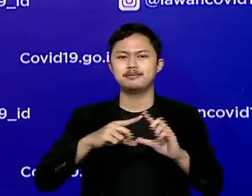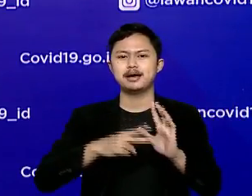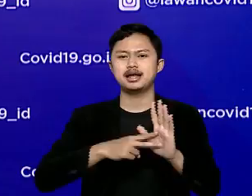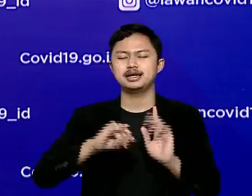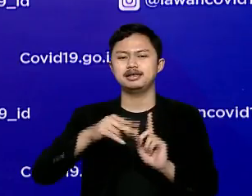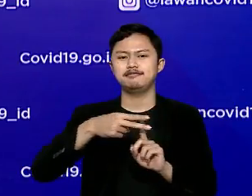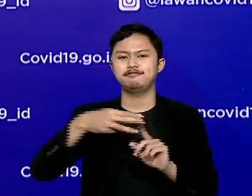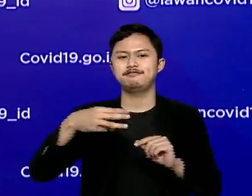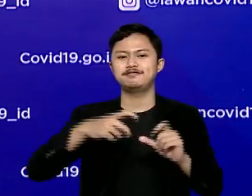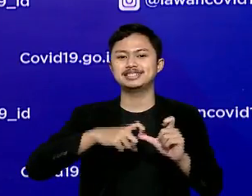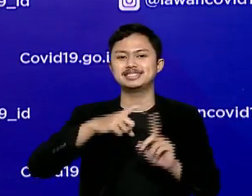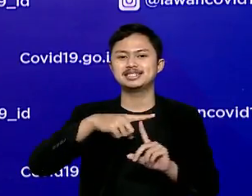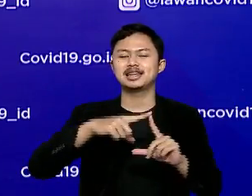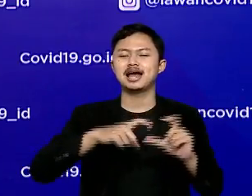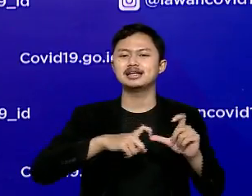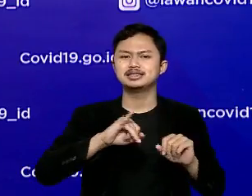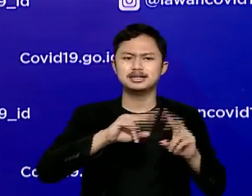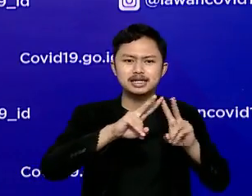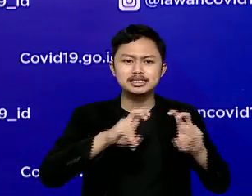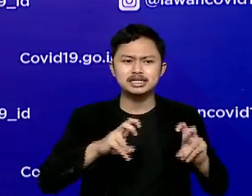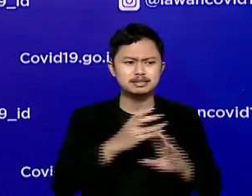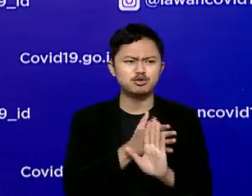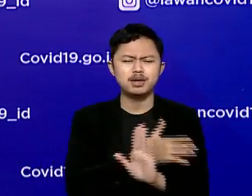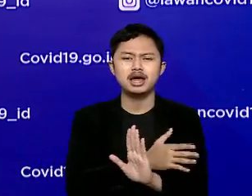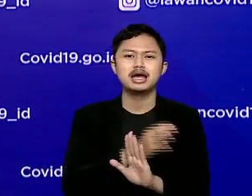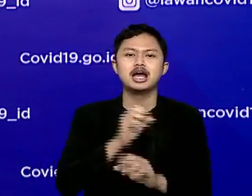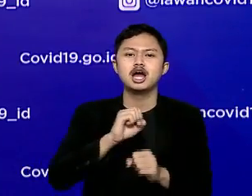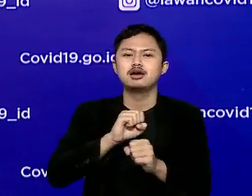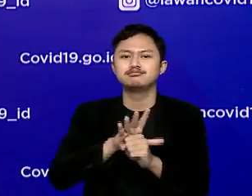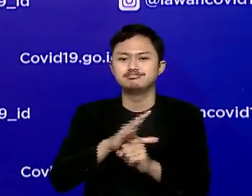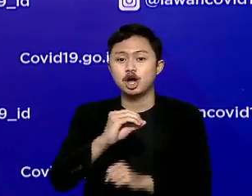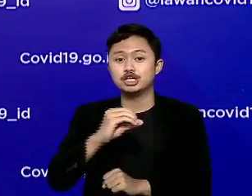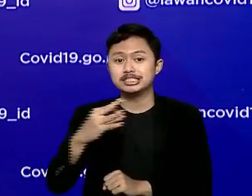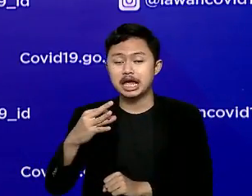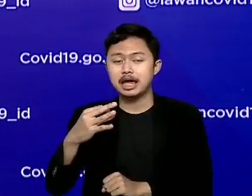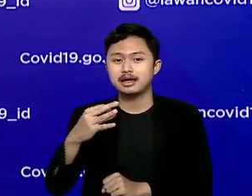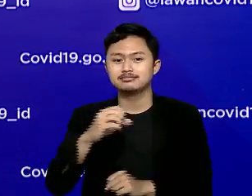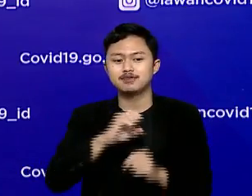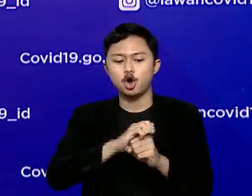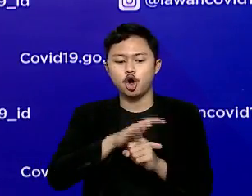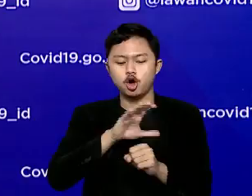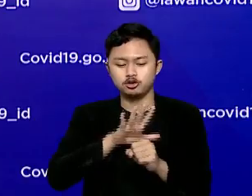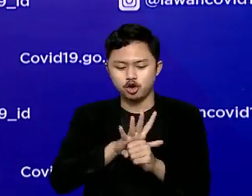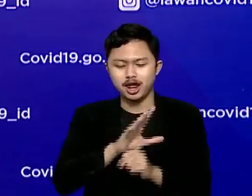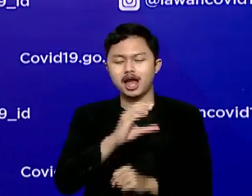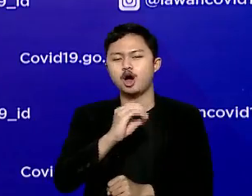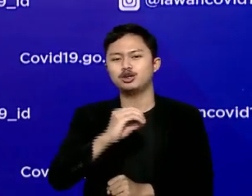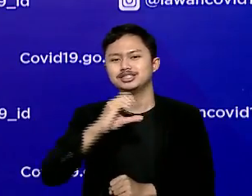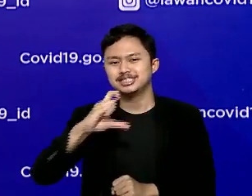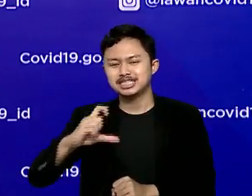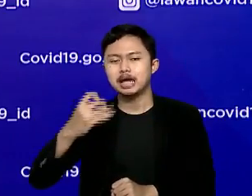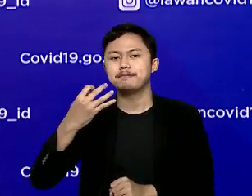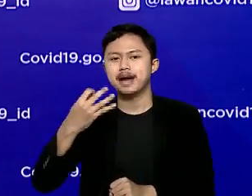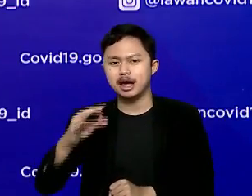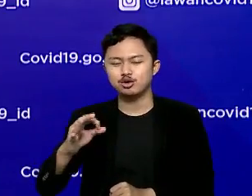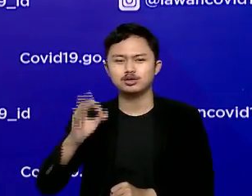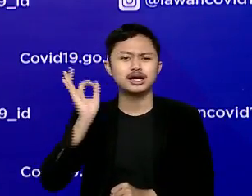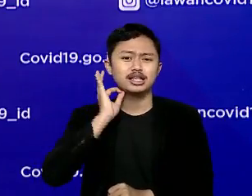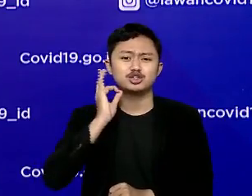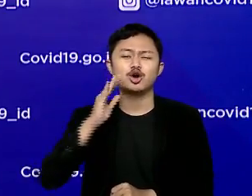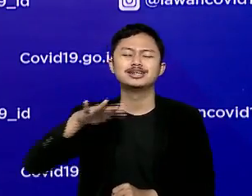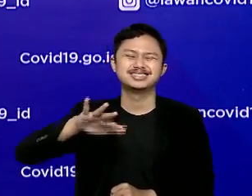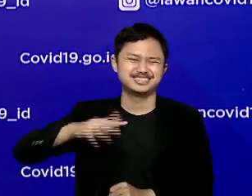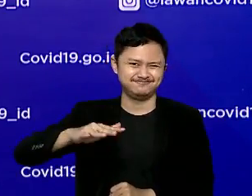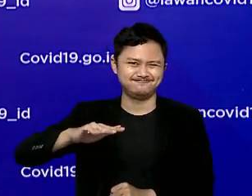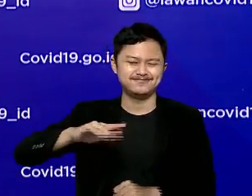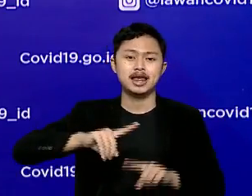klinisnya cenderung ringan dan tidak spesifik. Maka kunci mencegah masuknya lebih banyak varian Omikron